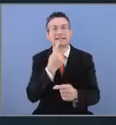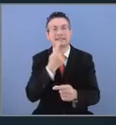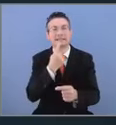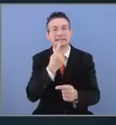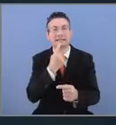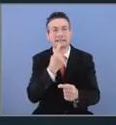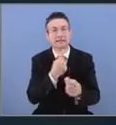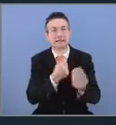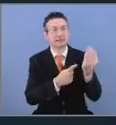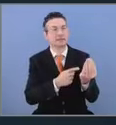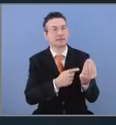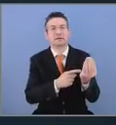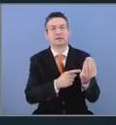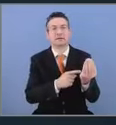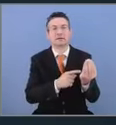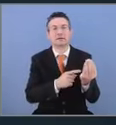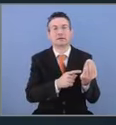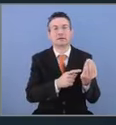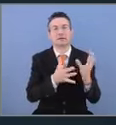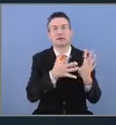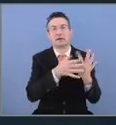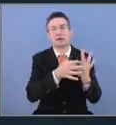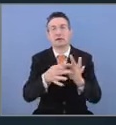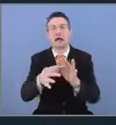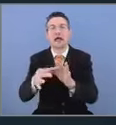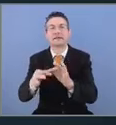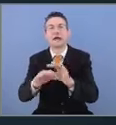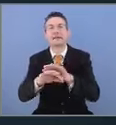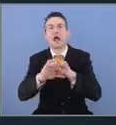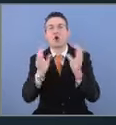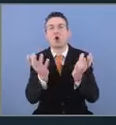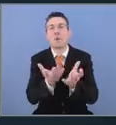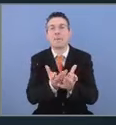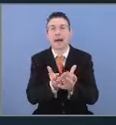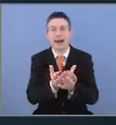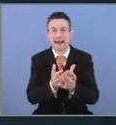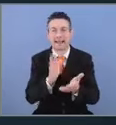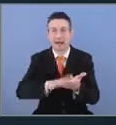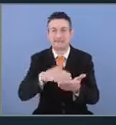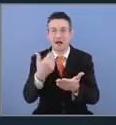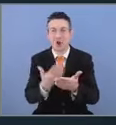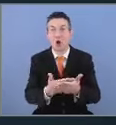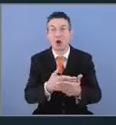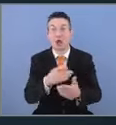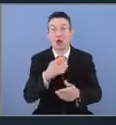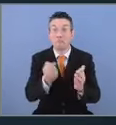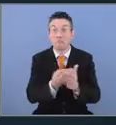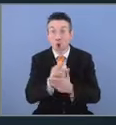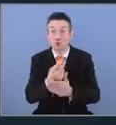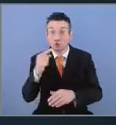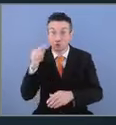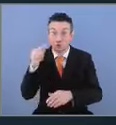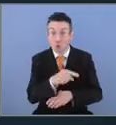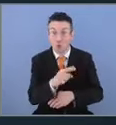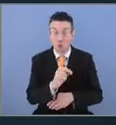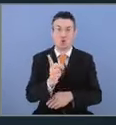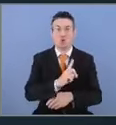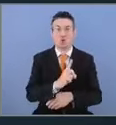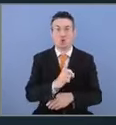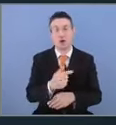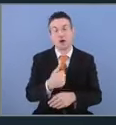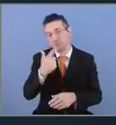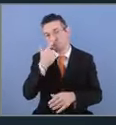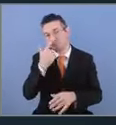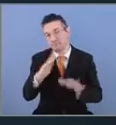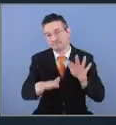la catena globale del valore è quello che materialmente produce il bene. Ho il sospetto che alcuni segmenti